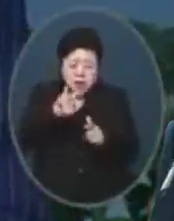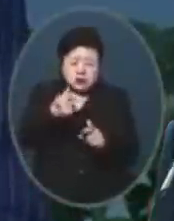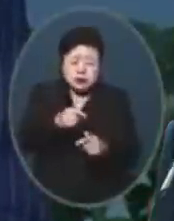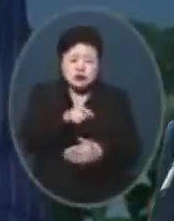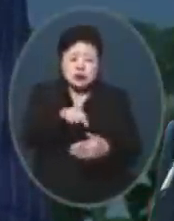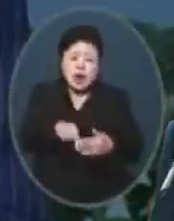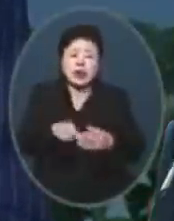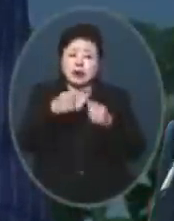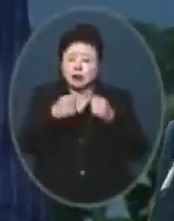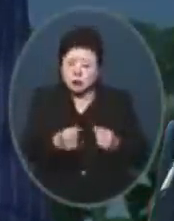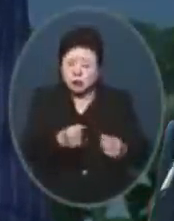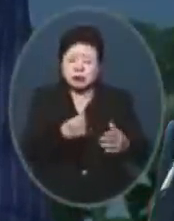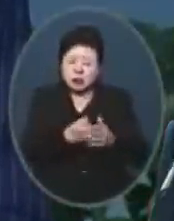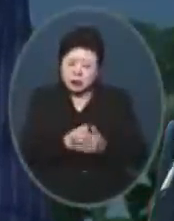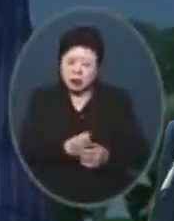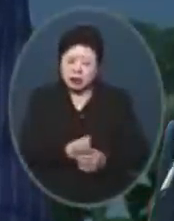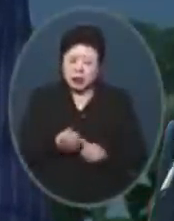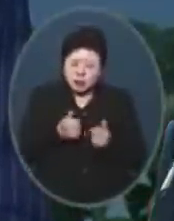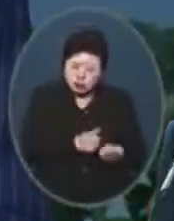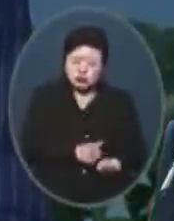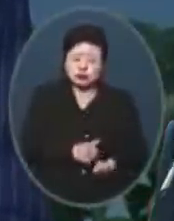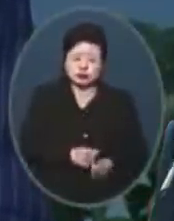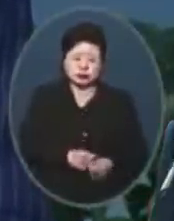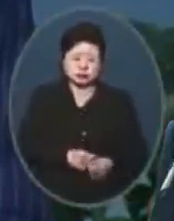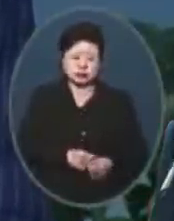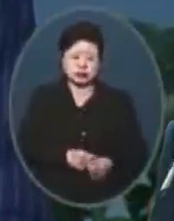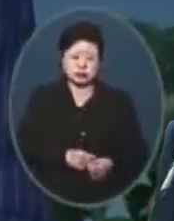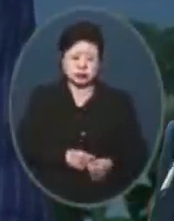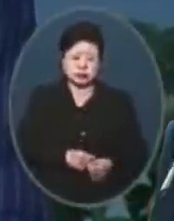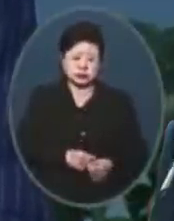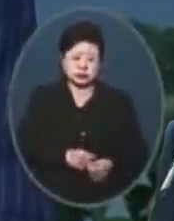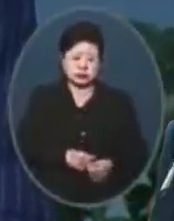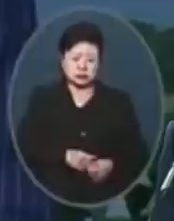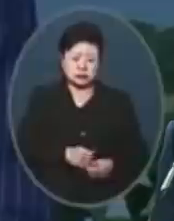계심으로 죽음도 꿈쩍하지 못합니다.